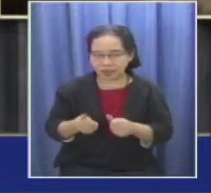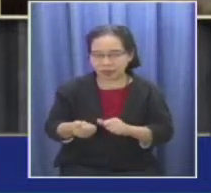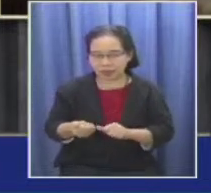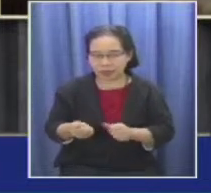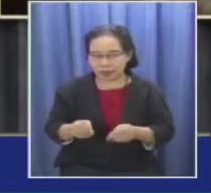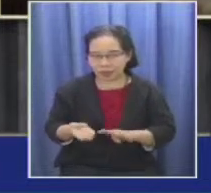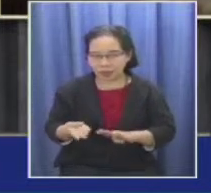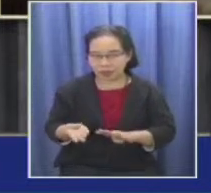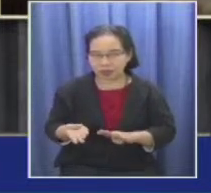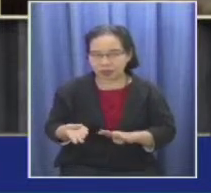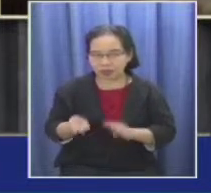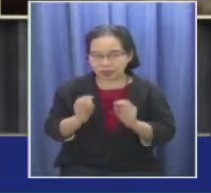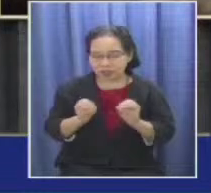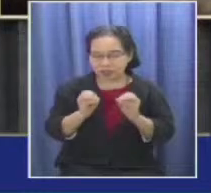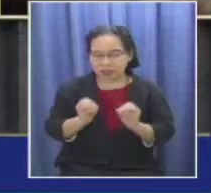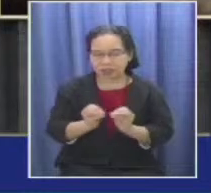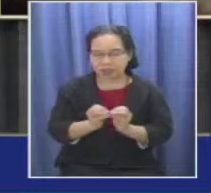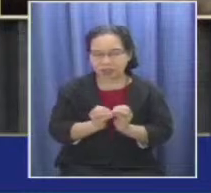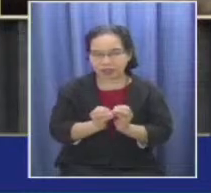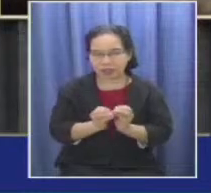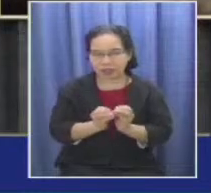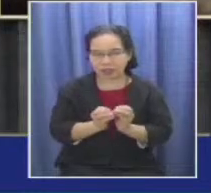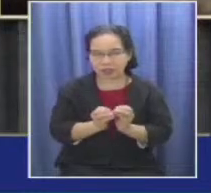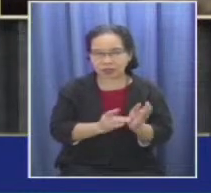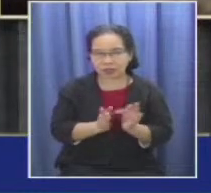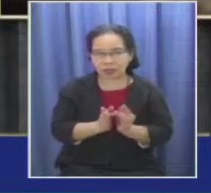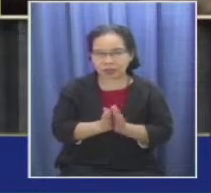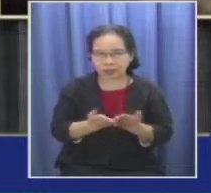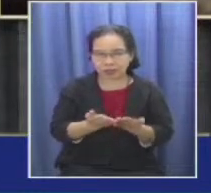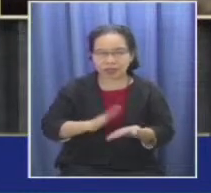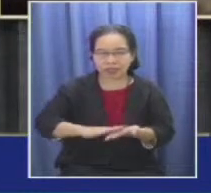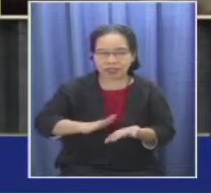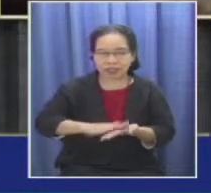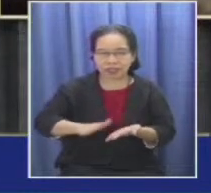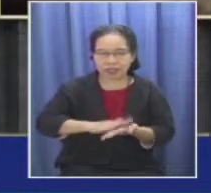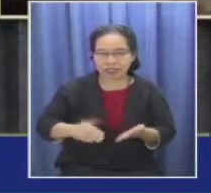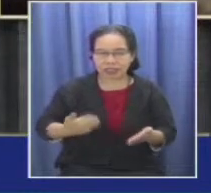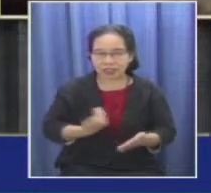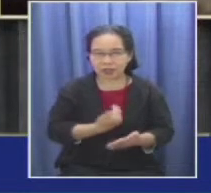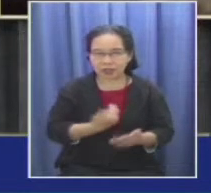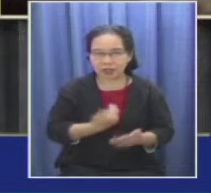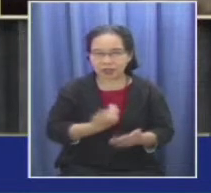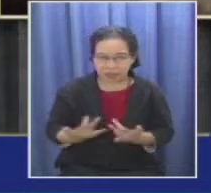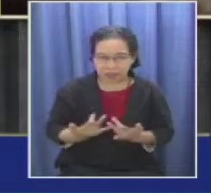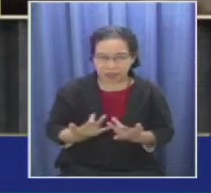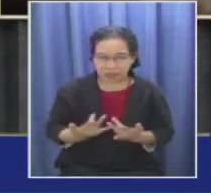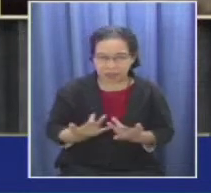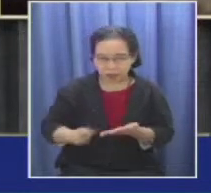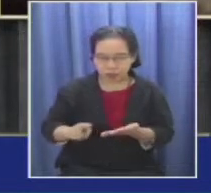wodi kan yɛ setie ma Nyankopɔn na wɔsɛ yɛ di kan te yakoma mu ansa